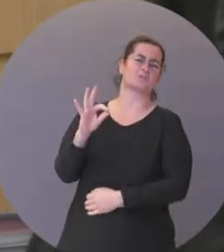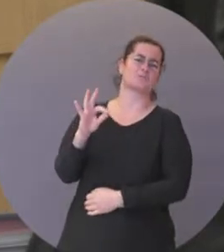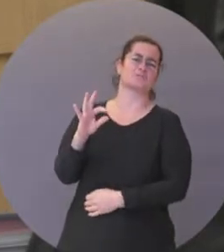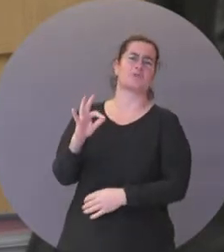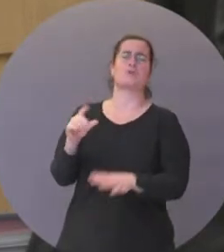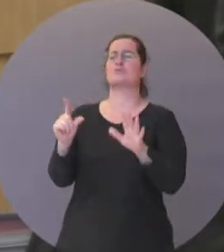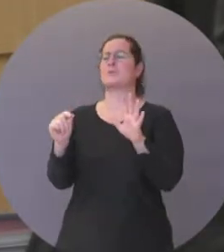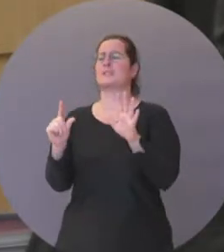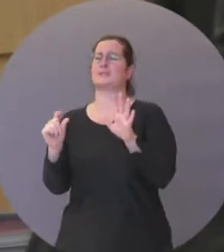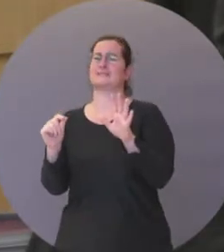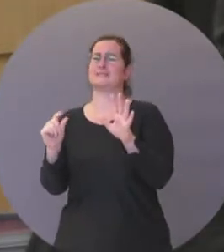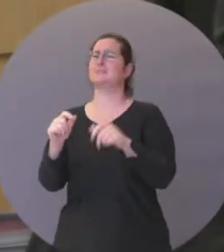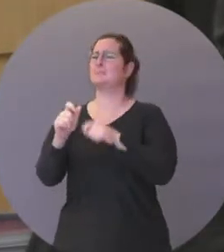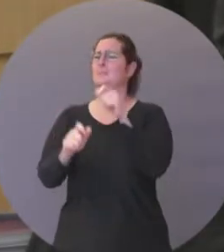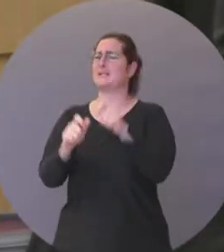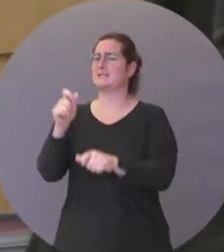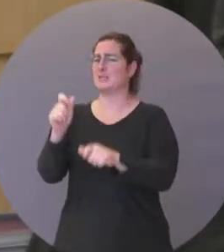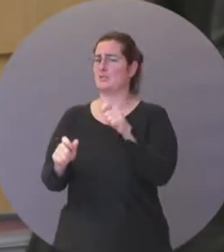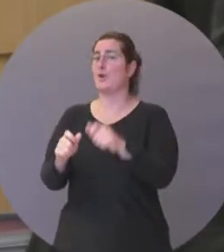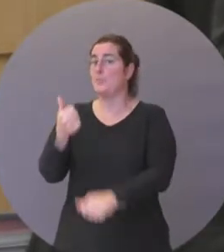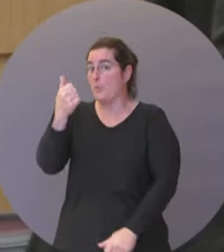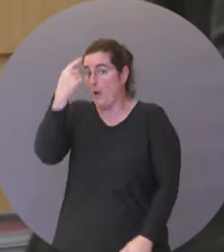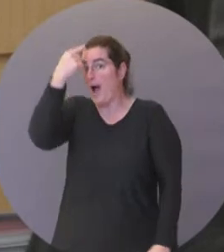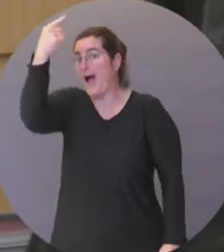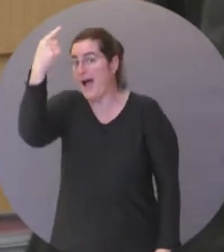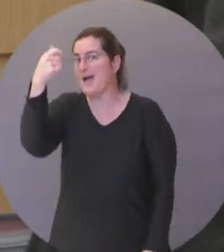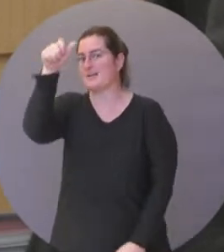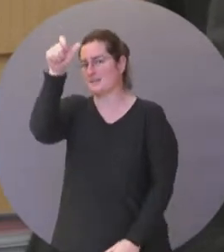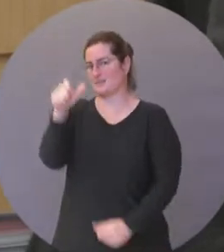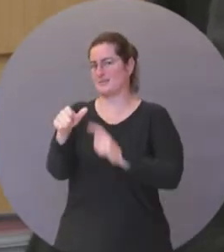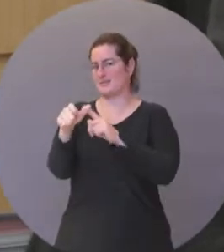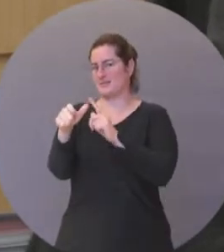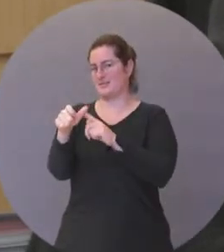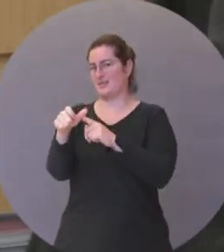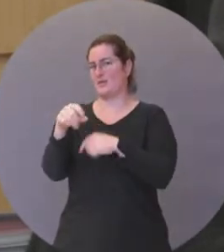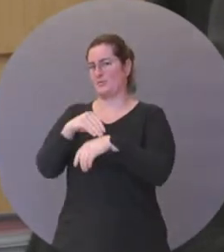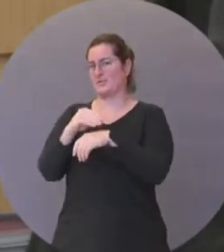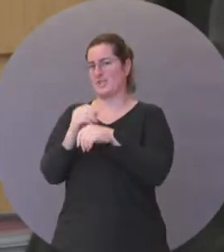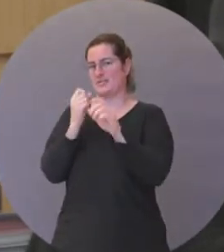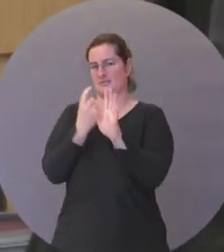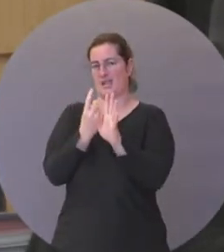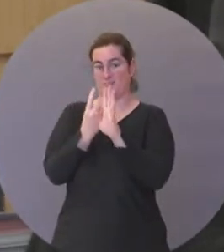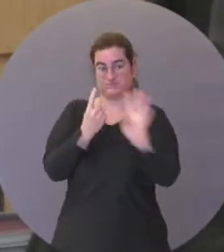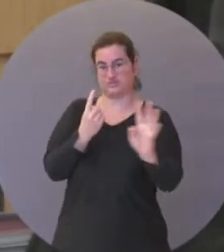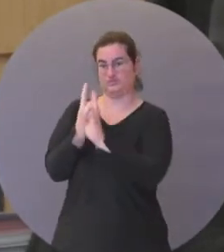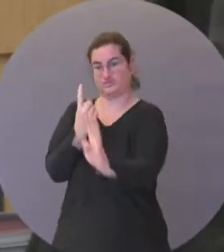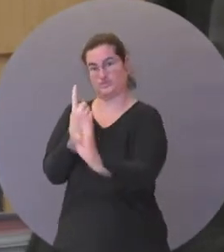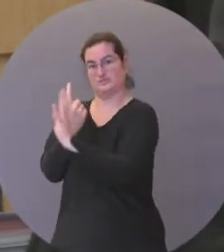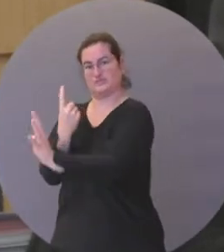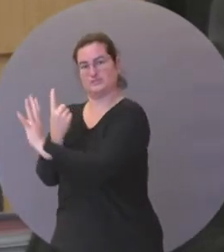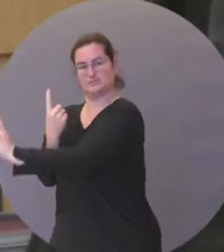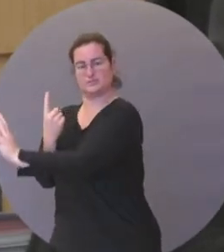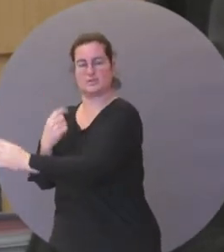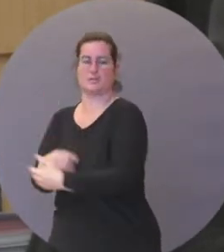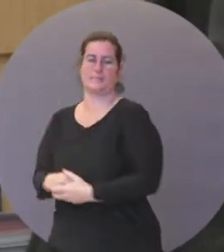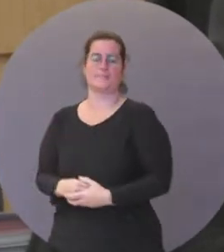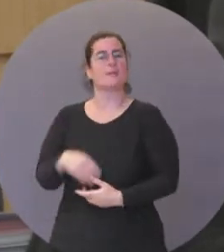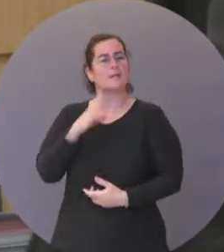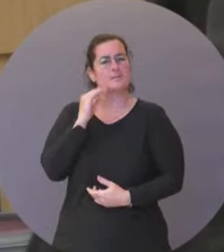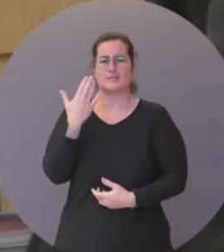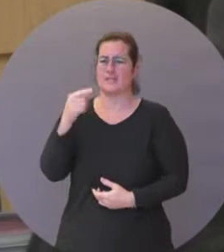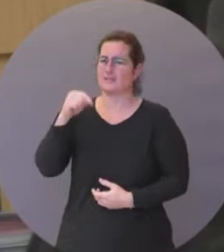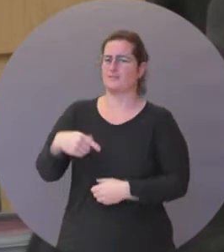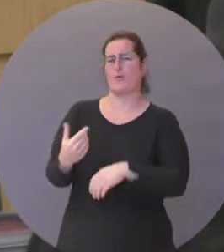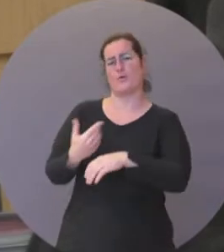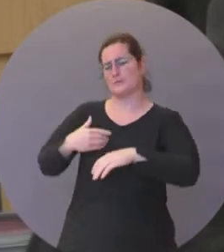par conseiller c'est pourquoi notre sens il faut amplifier notre politique d'insertion et donner à